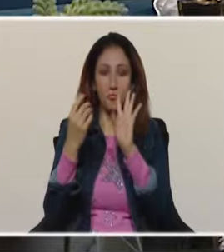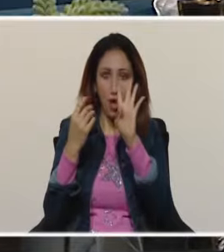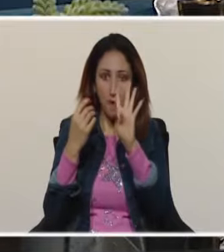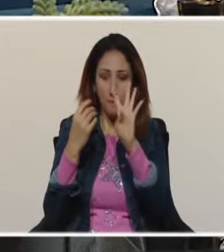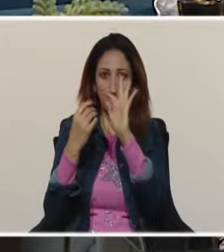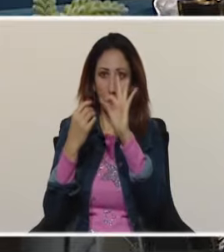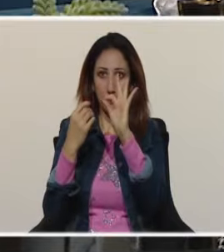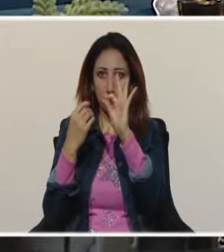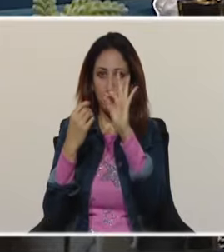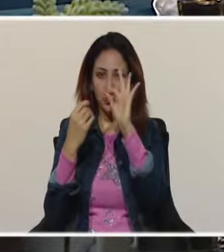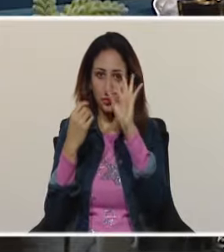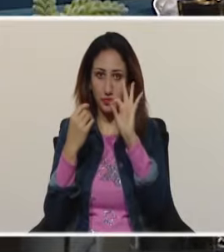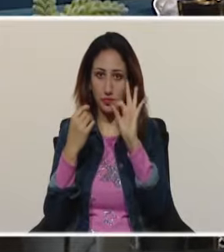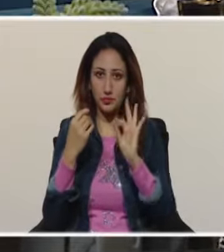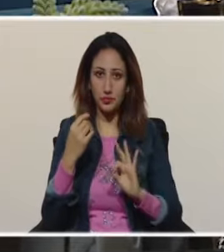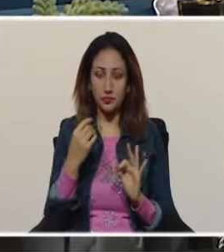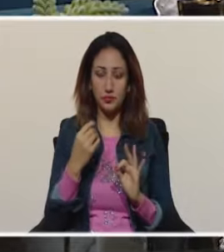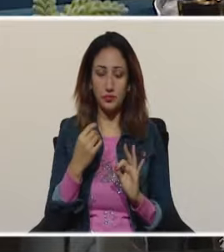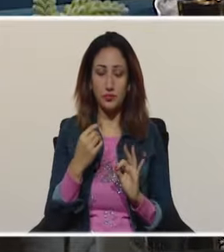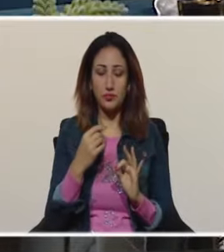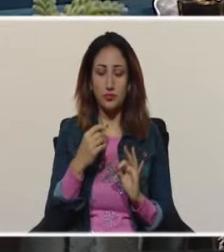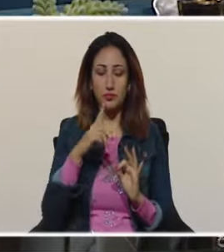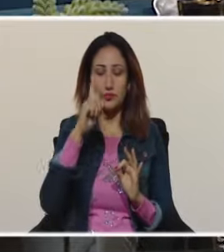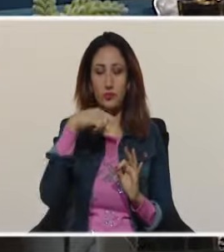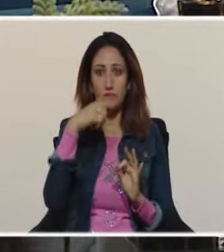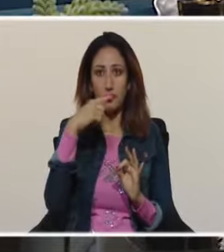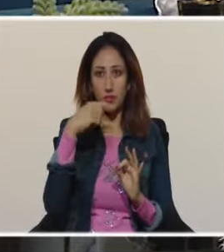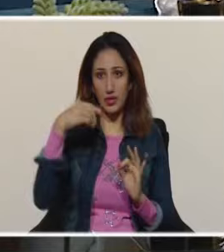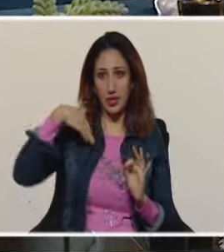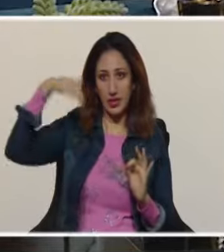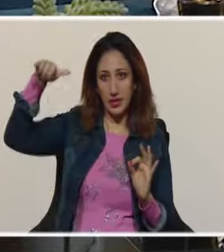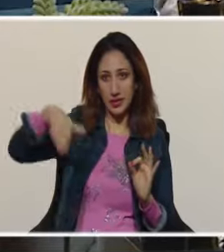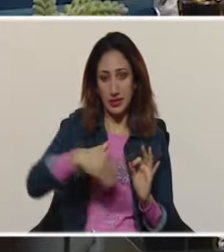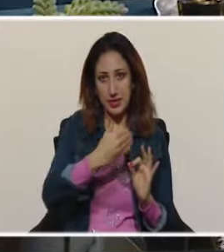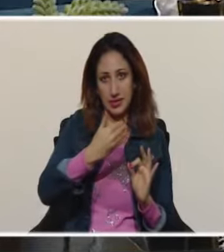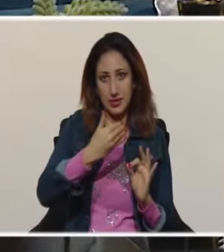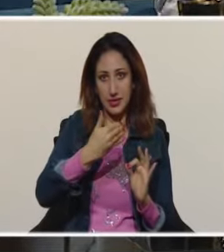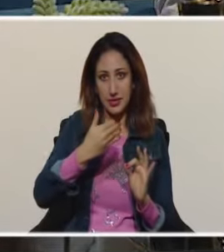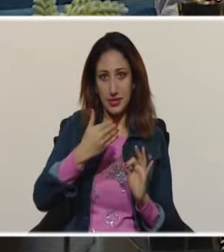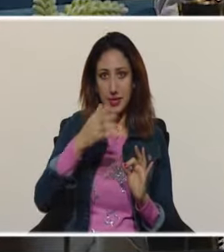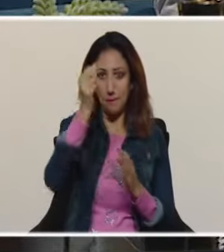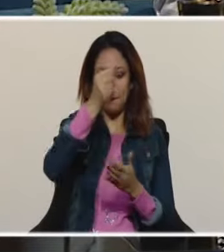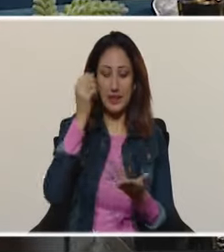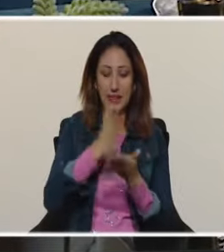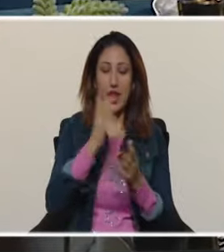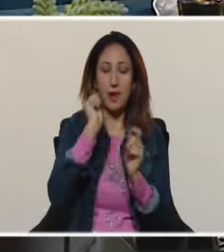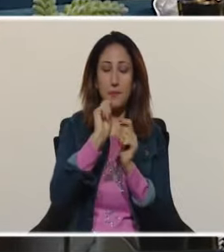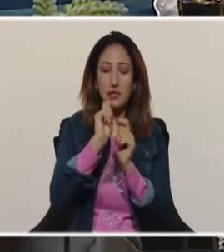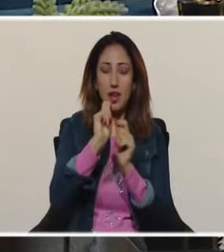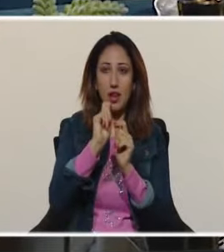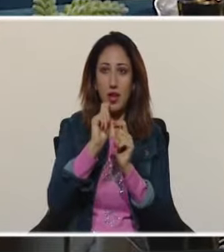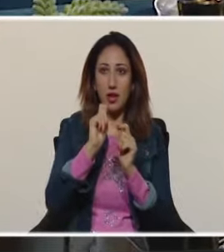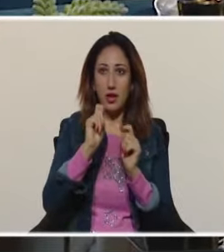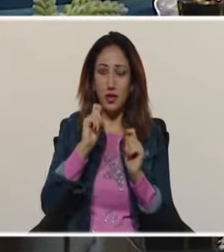في مره من المرات الثلاجه حصل فيها عطل معين فنجلاء نزلت معاه تصلح الثلاجه، ففتح معاها